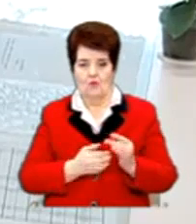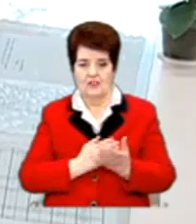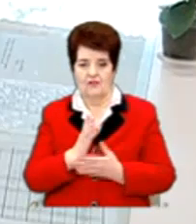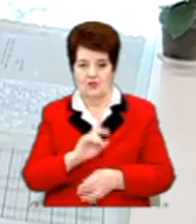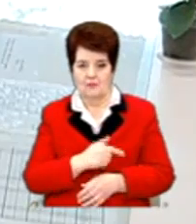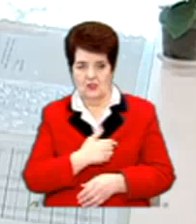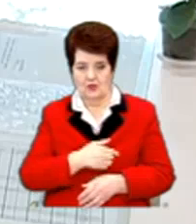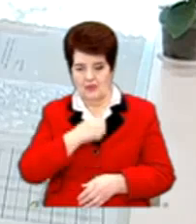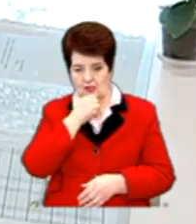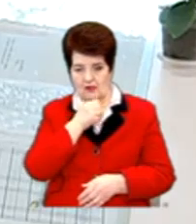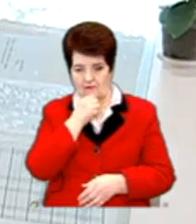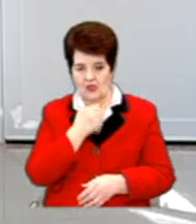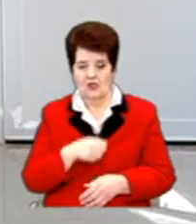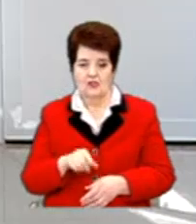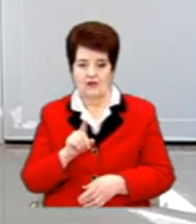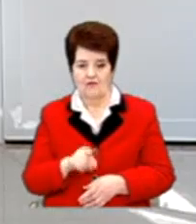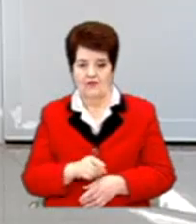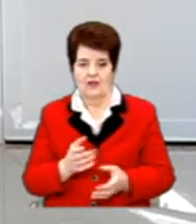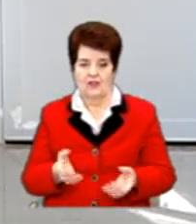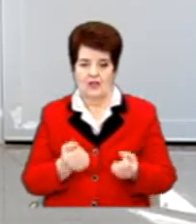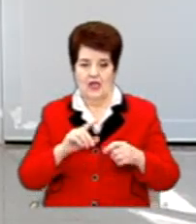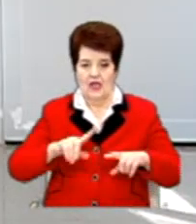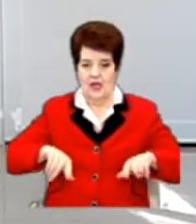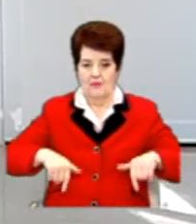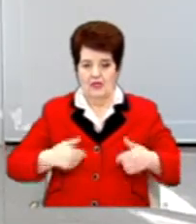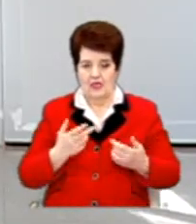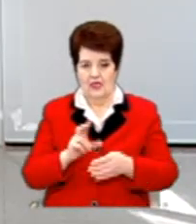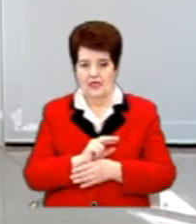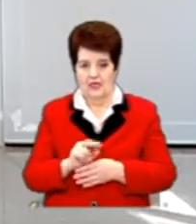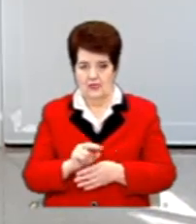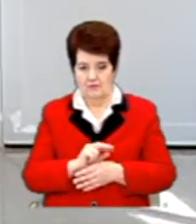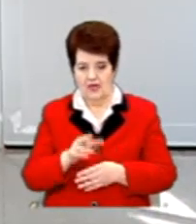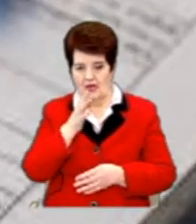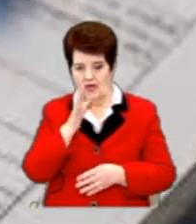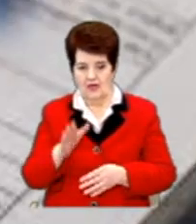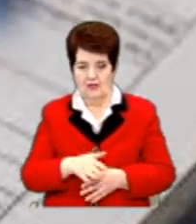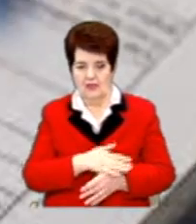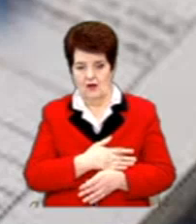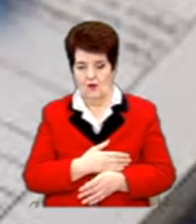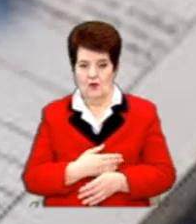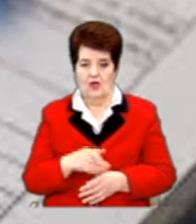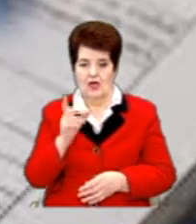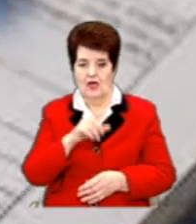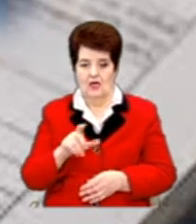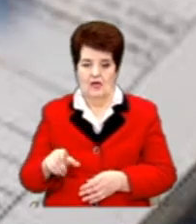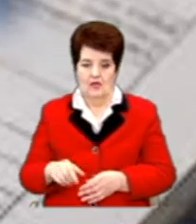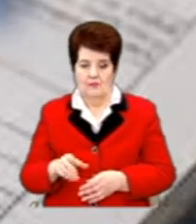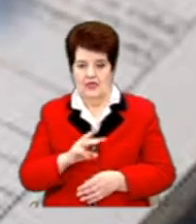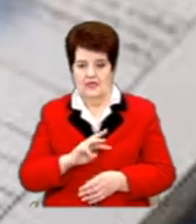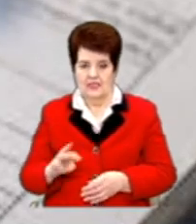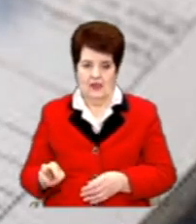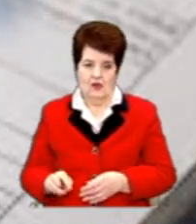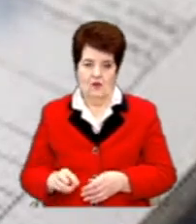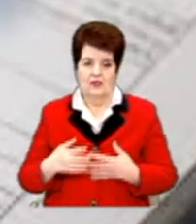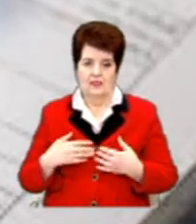medicale pentru vârstnici. Astfel, ei vor dispune de reabilitare și tratamente de o durată mai lungă. Reprezentanții Ministerului Sănătății spun